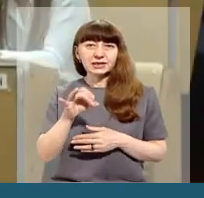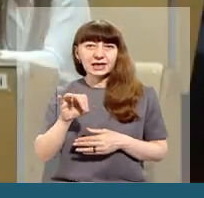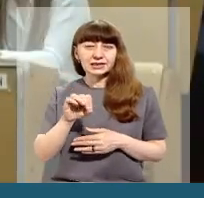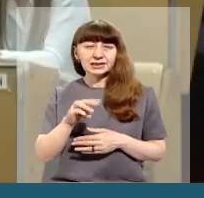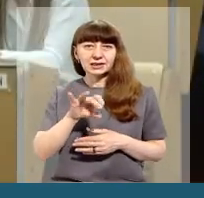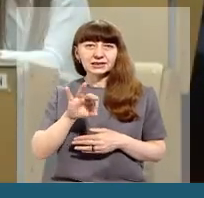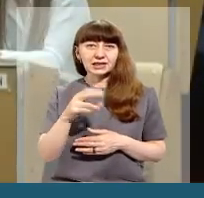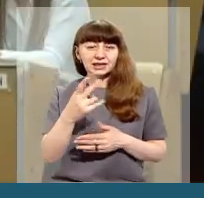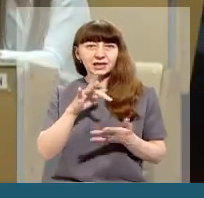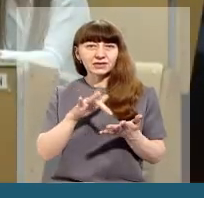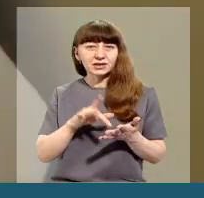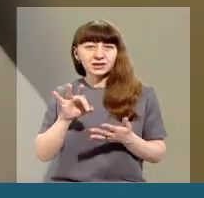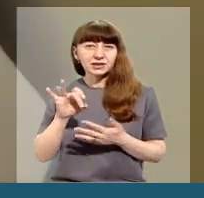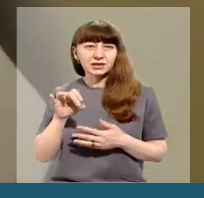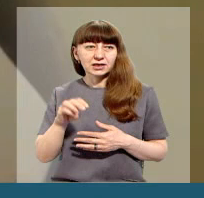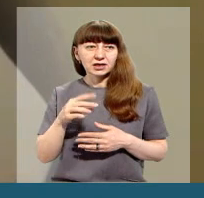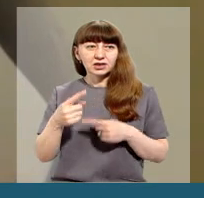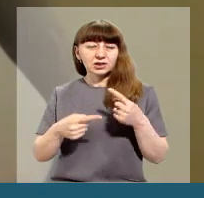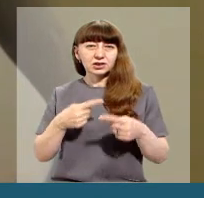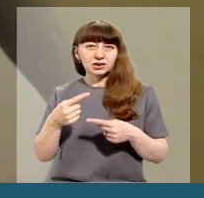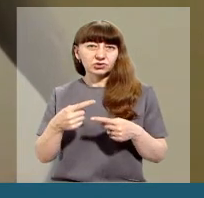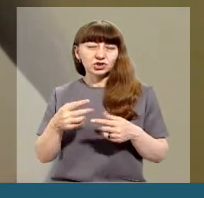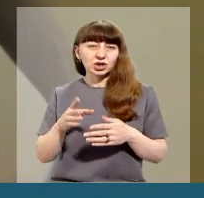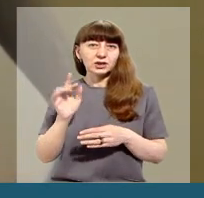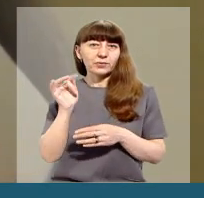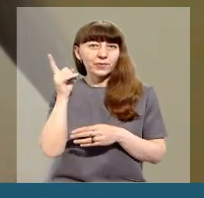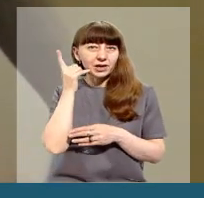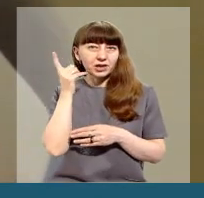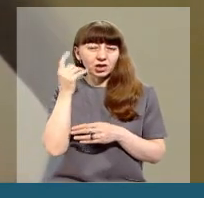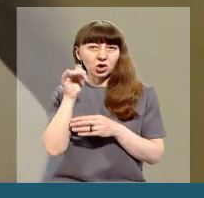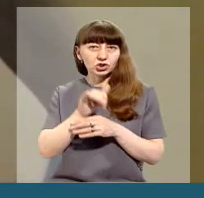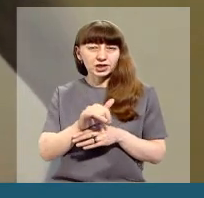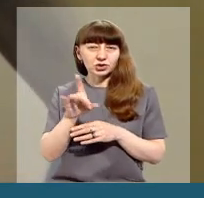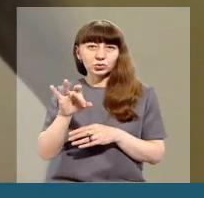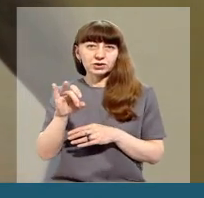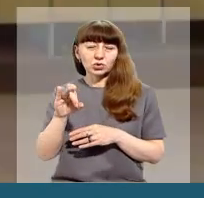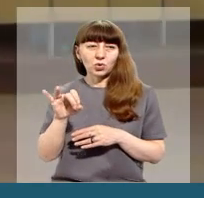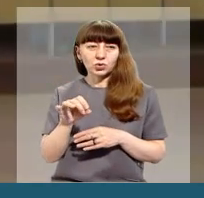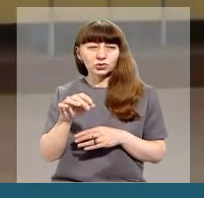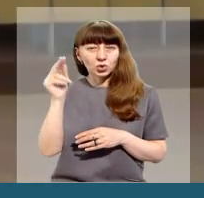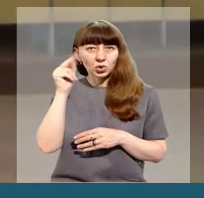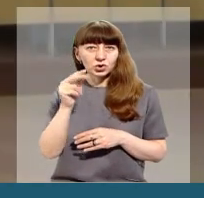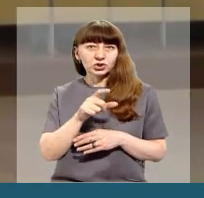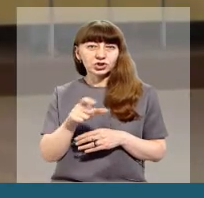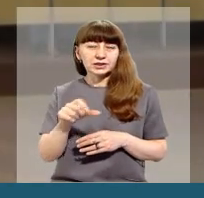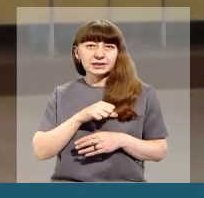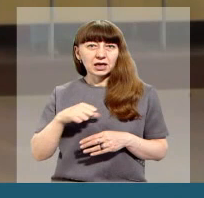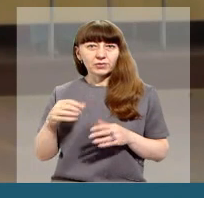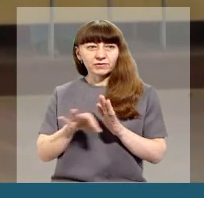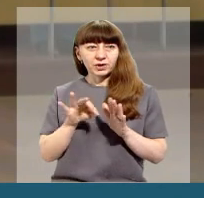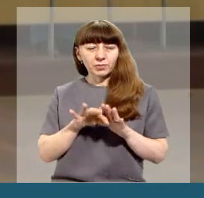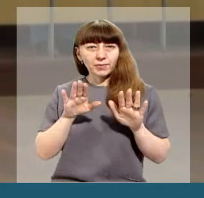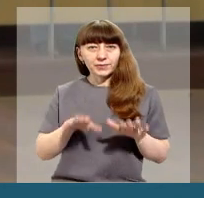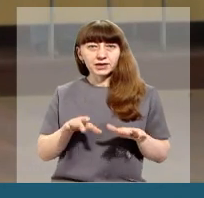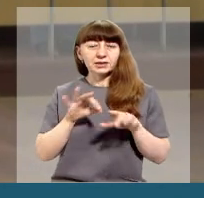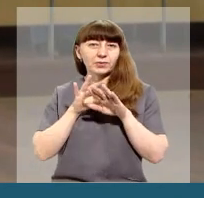центра тестирования или через приложение UTO. Абитуриенты сами определяют дату, время и пункт тестирования.